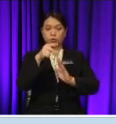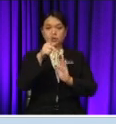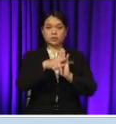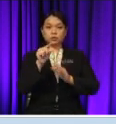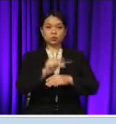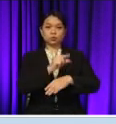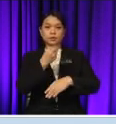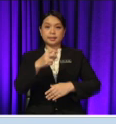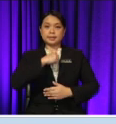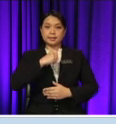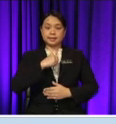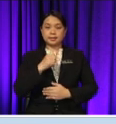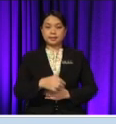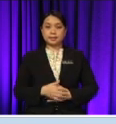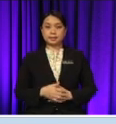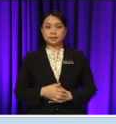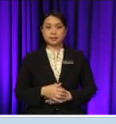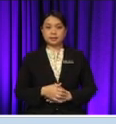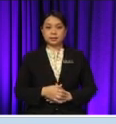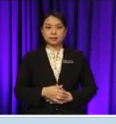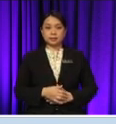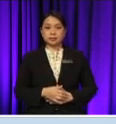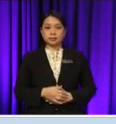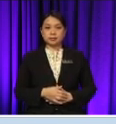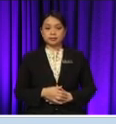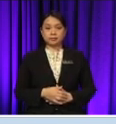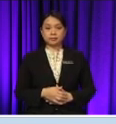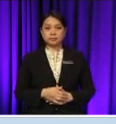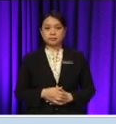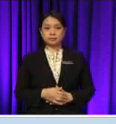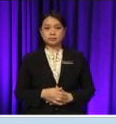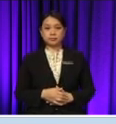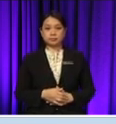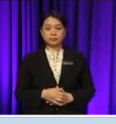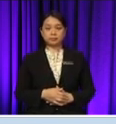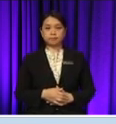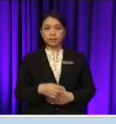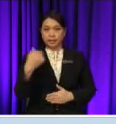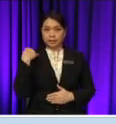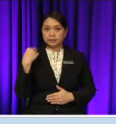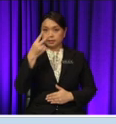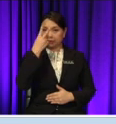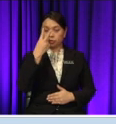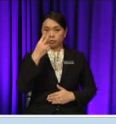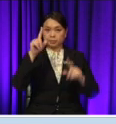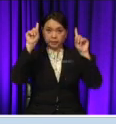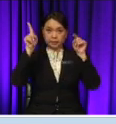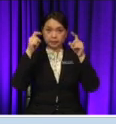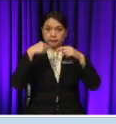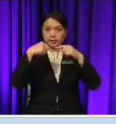10.000 10.000 dan ada dua tari di situ satu oktober 2021 dan 1 Januari